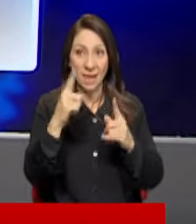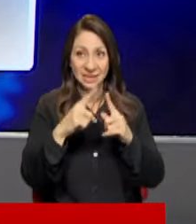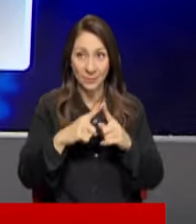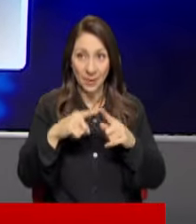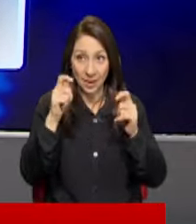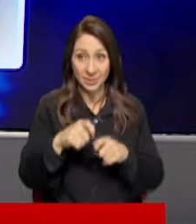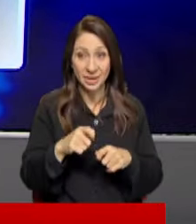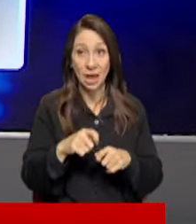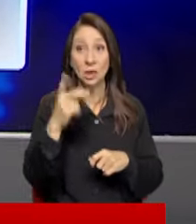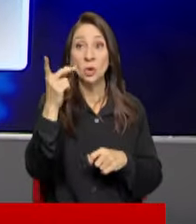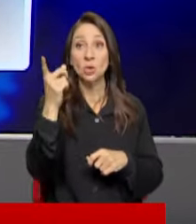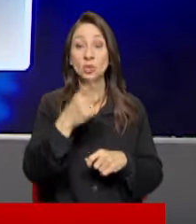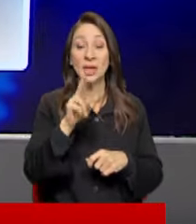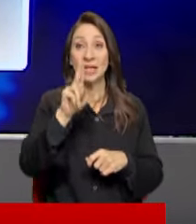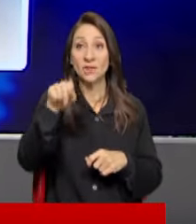hesaplama yapıldığında